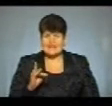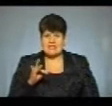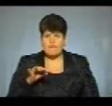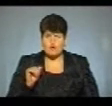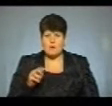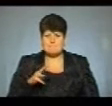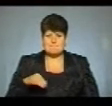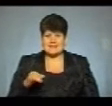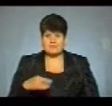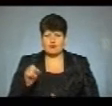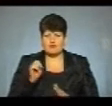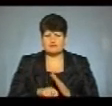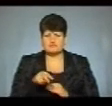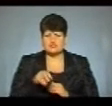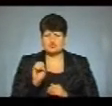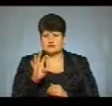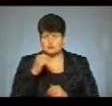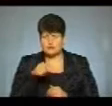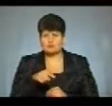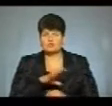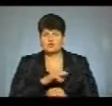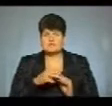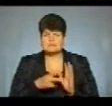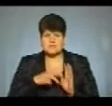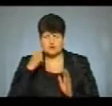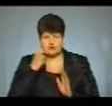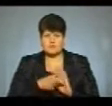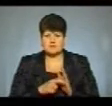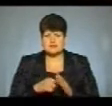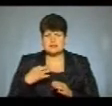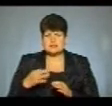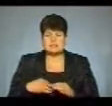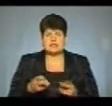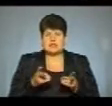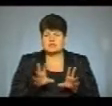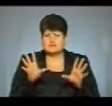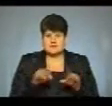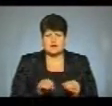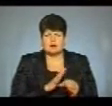у 2014-му. Назарію було 17. У кімнаті сина, каже, все лишив, як було.